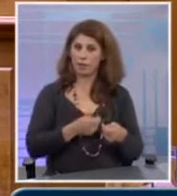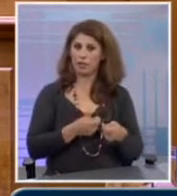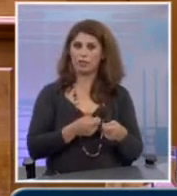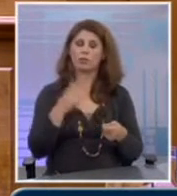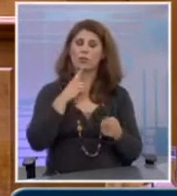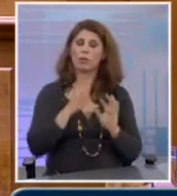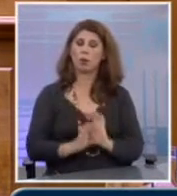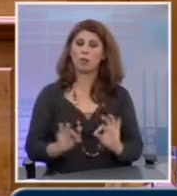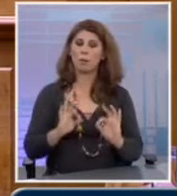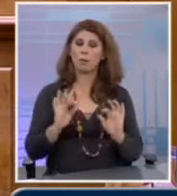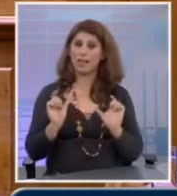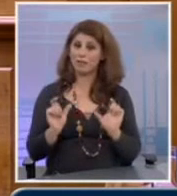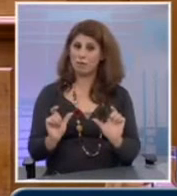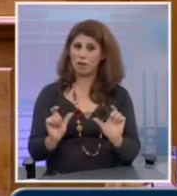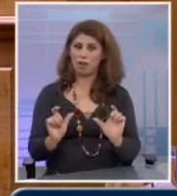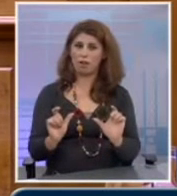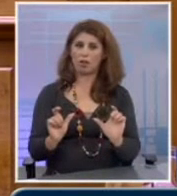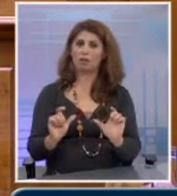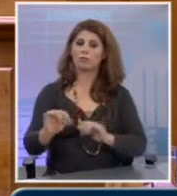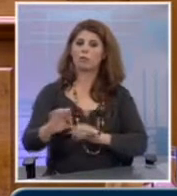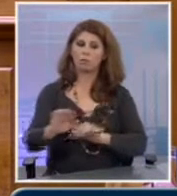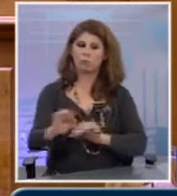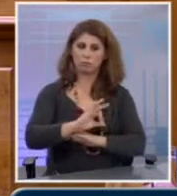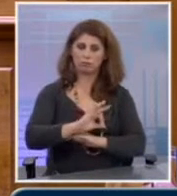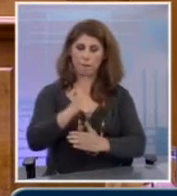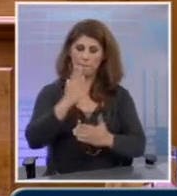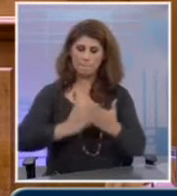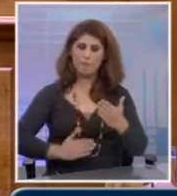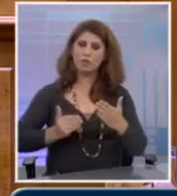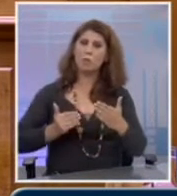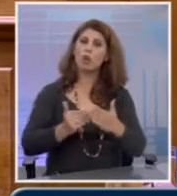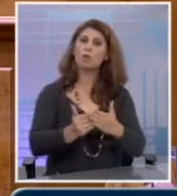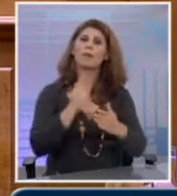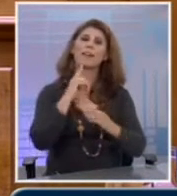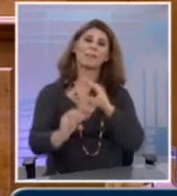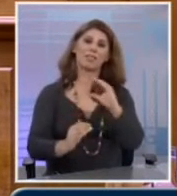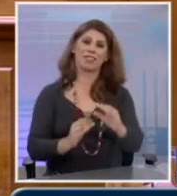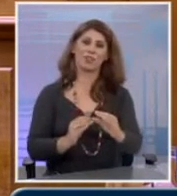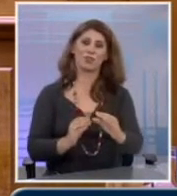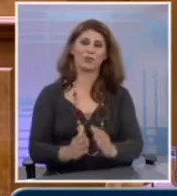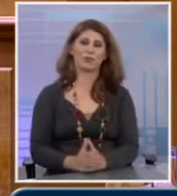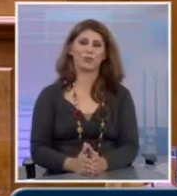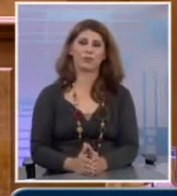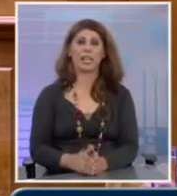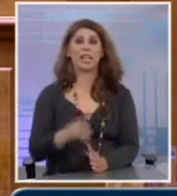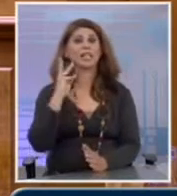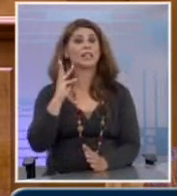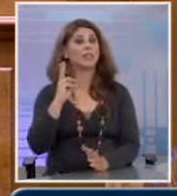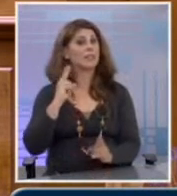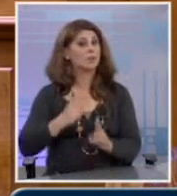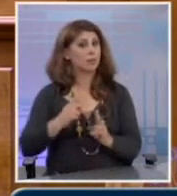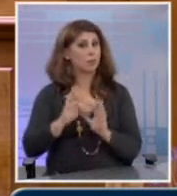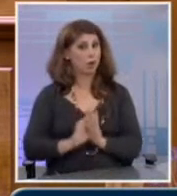να προβλέπουν με ασφάλεια, να σχεδιάζουν μεσοπρόθεσμα και να επενδύουν. Τρίτη κρίσιμη